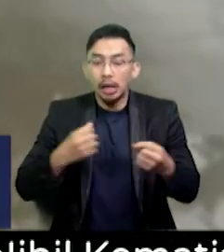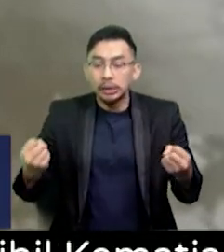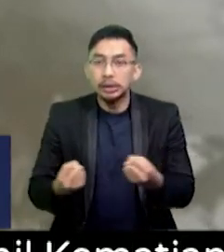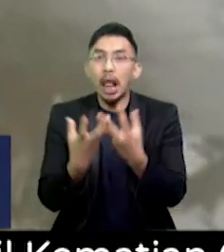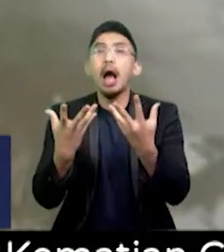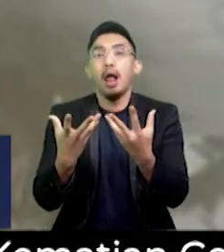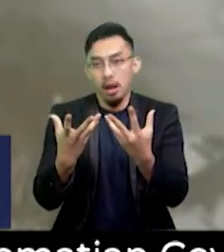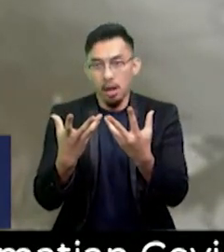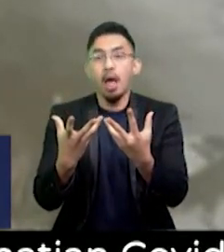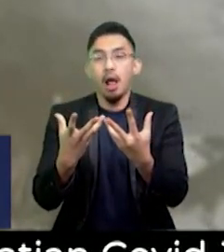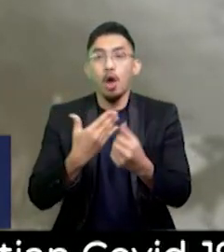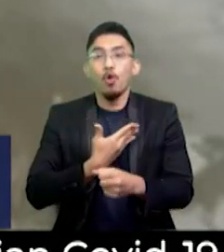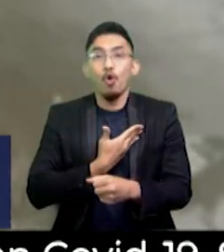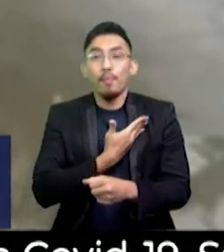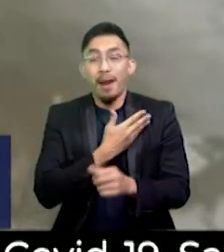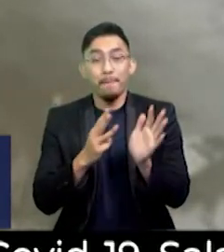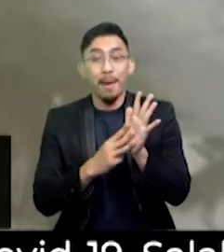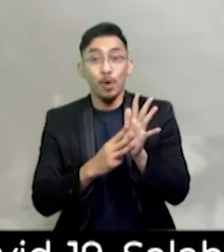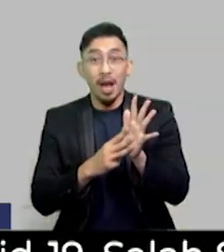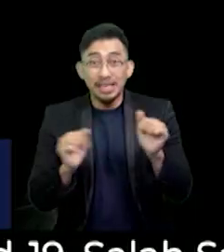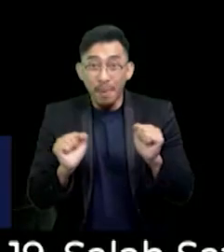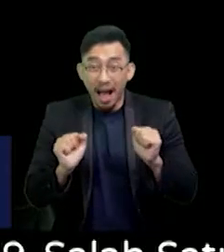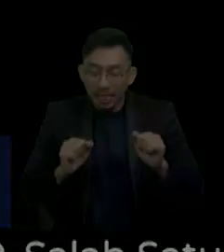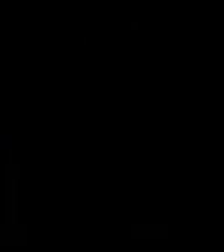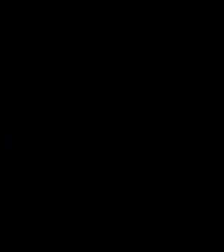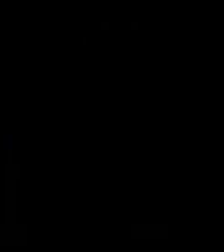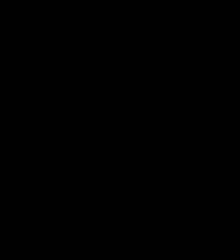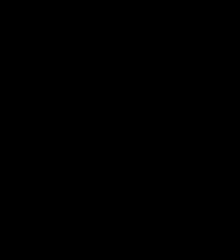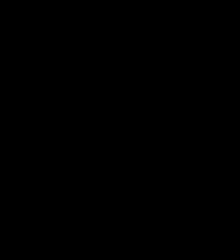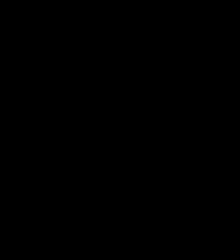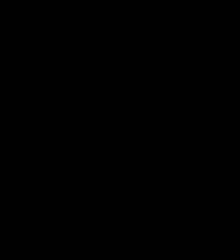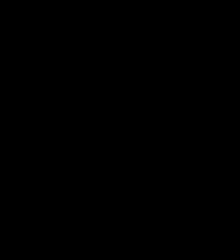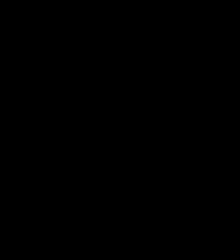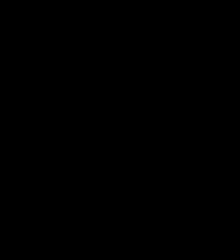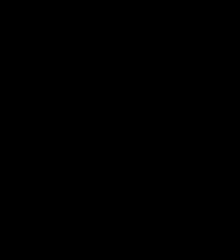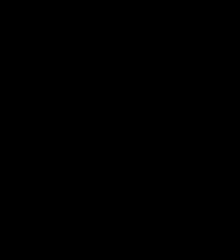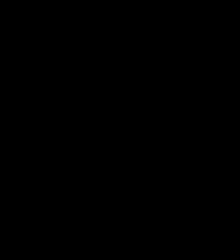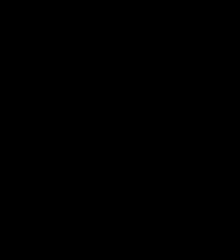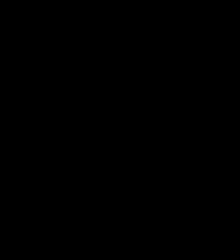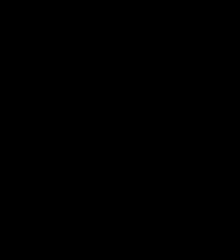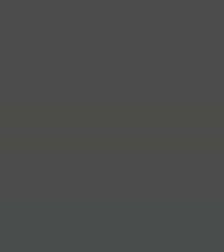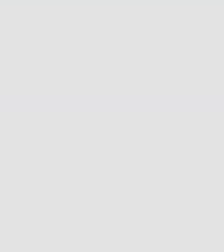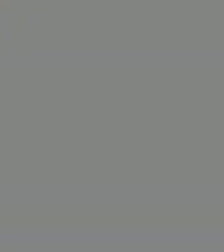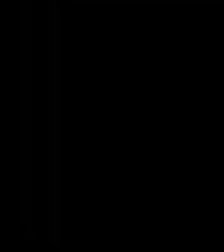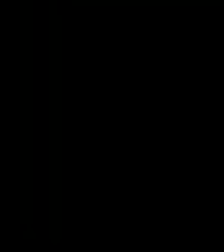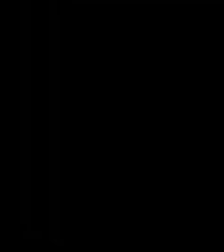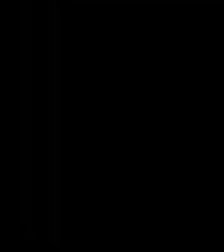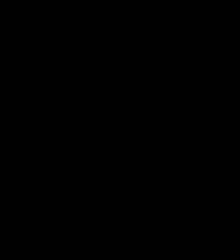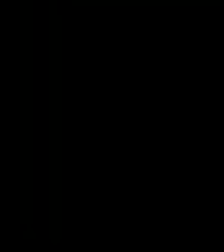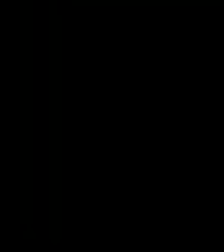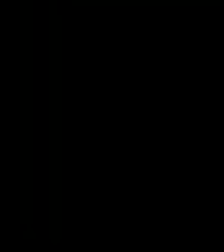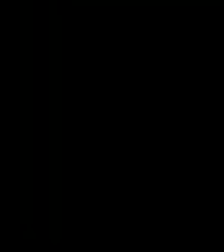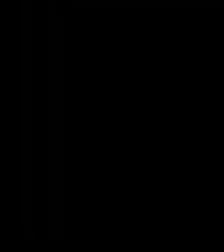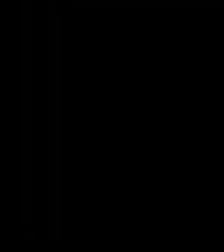menyelamatkan. Anak korban selamat dari kecelakaan, namun naas korban Maimunah justru tertabrak truk.